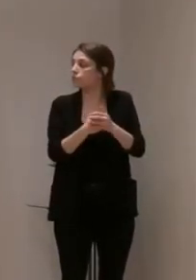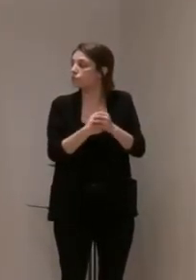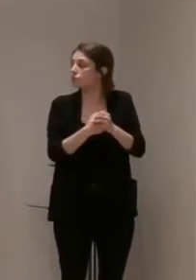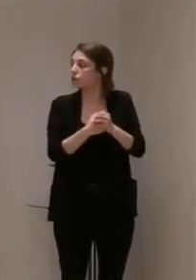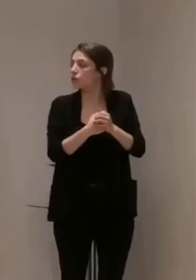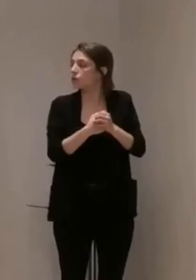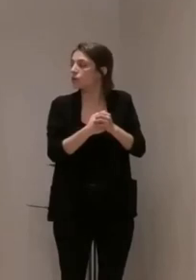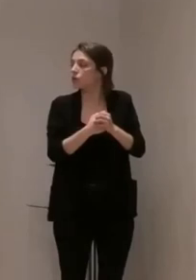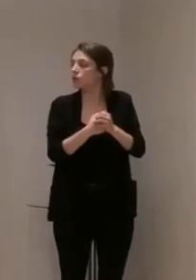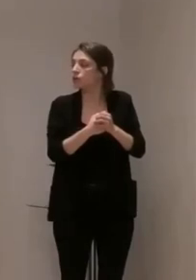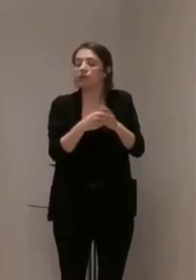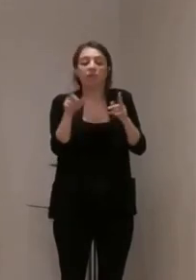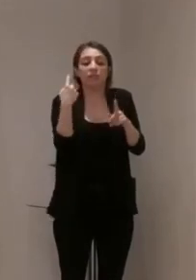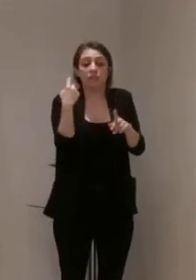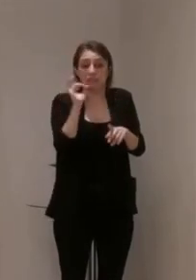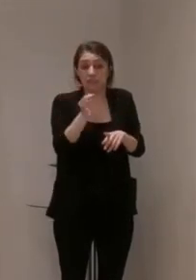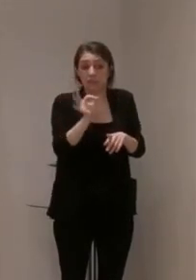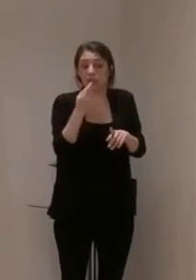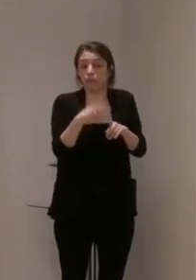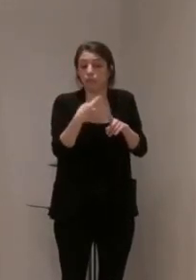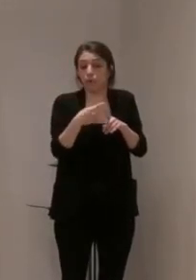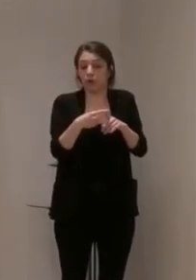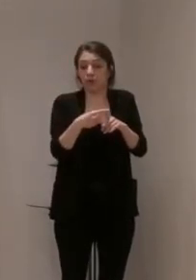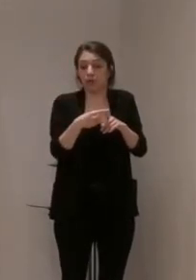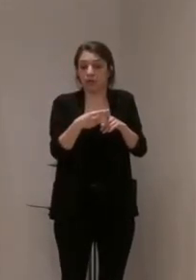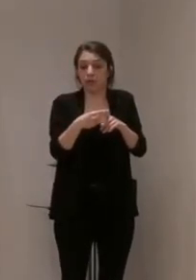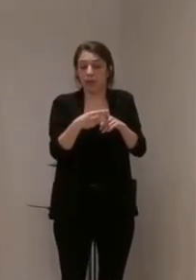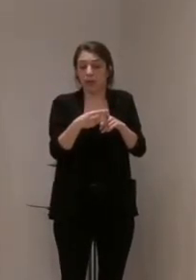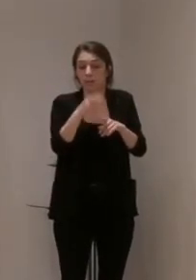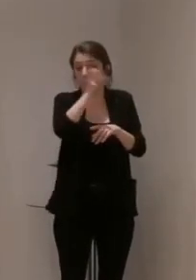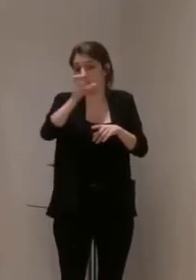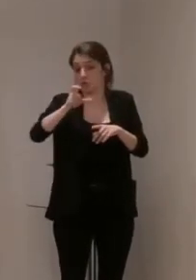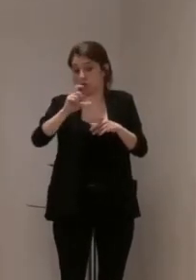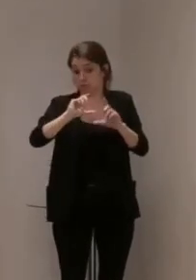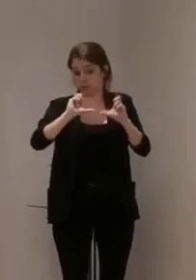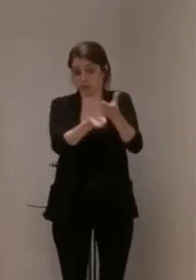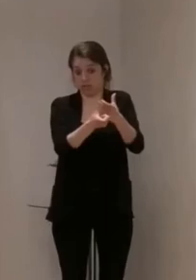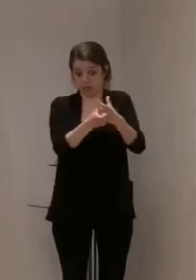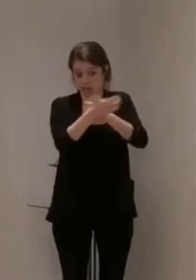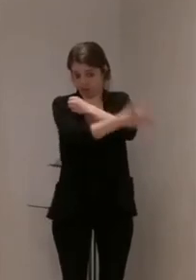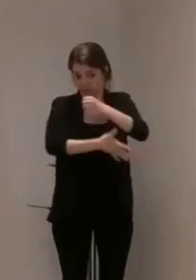la gent que doncs passa per Via Laietana i per tant és detinguda per la policia o avui també,